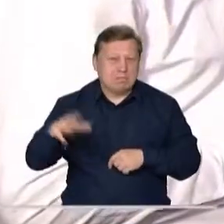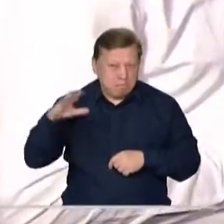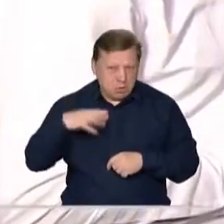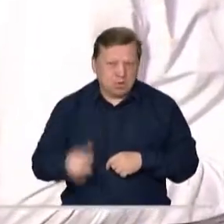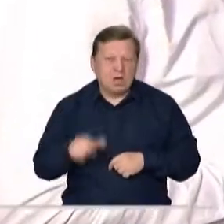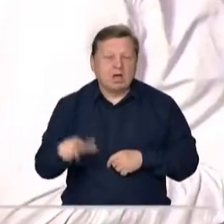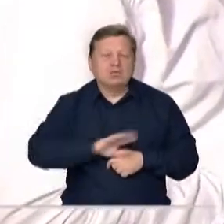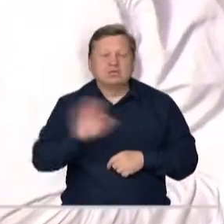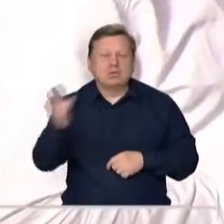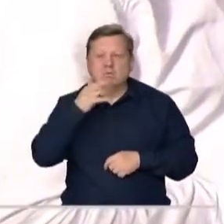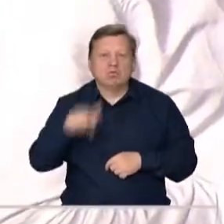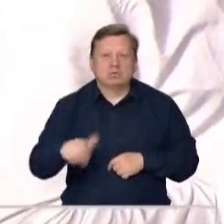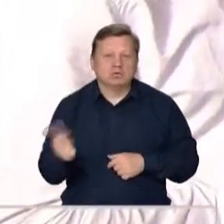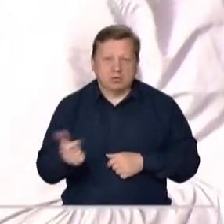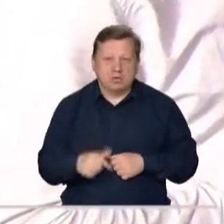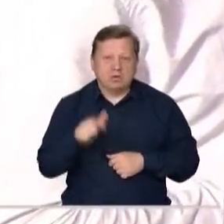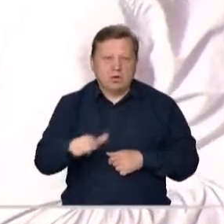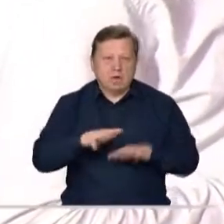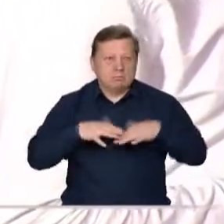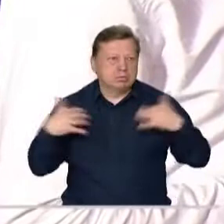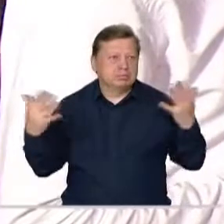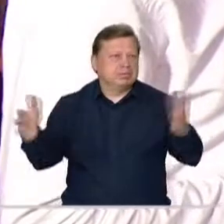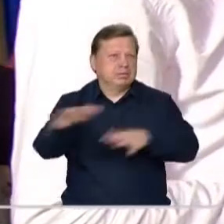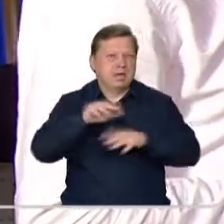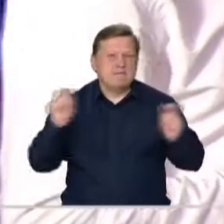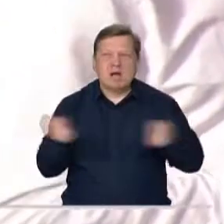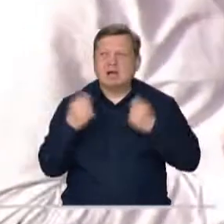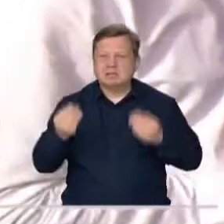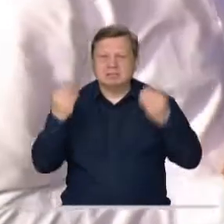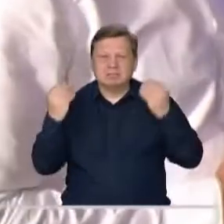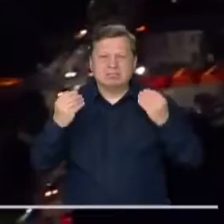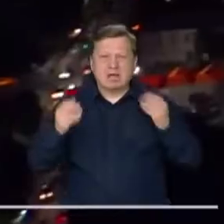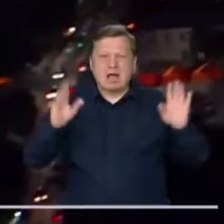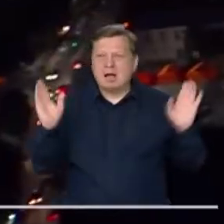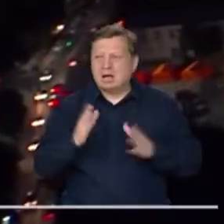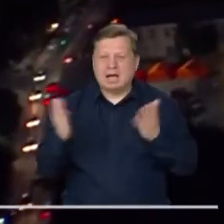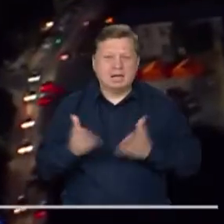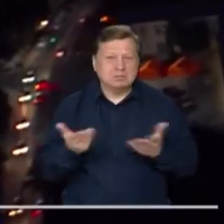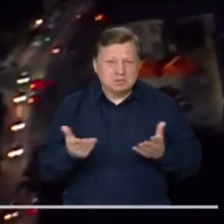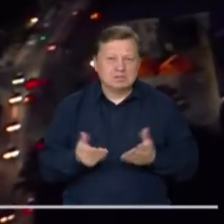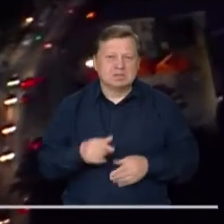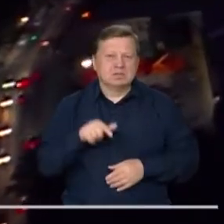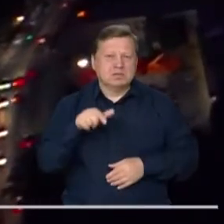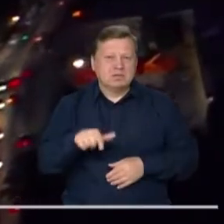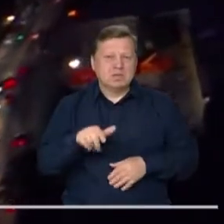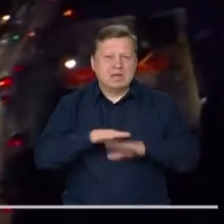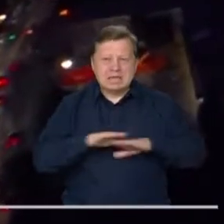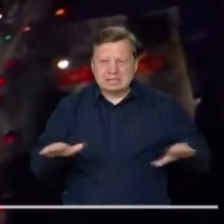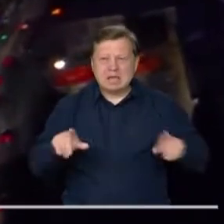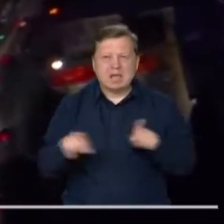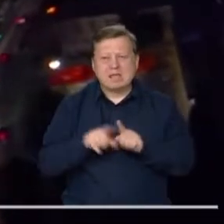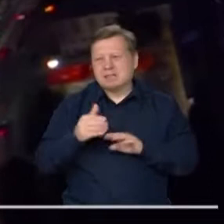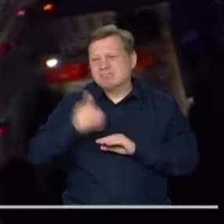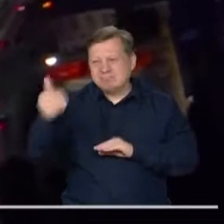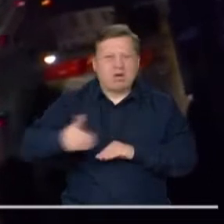wszyscy podkreślają, że ta właśnie aura tego festiwalu, ta atmosfera, to wszystko, co dzieje się na scenie, ale też poza